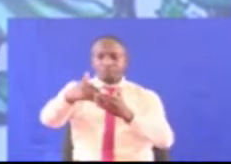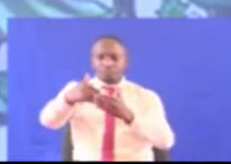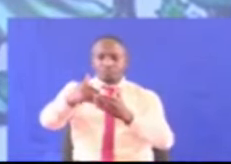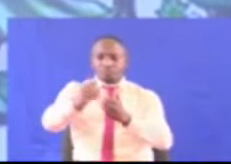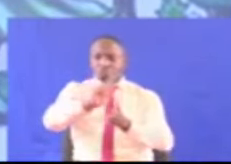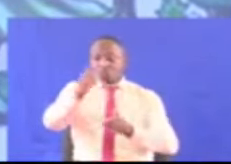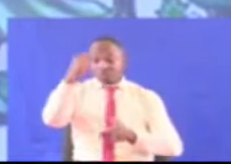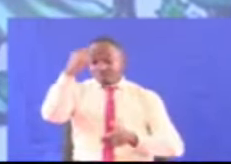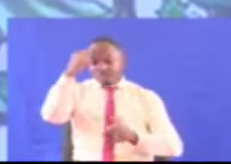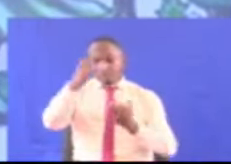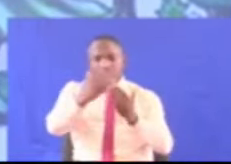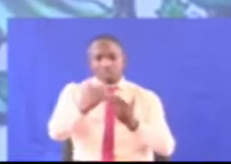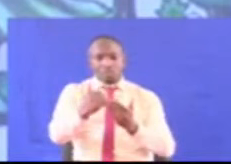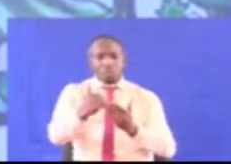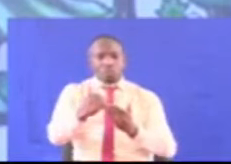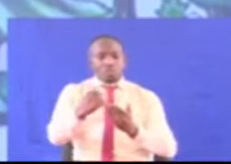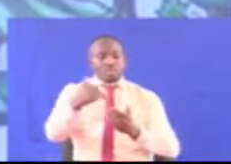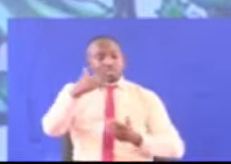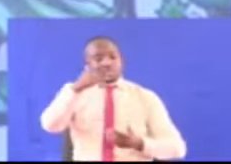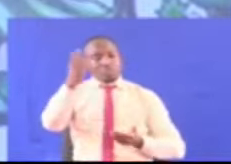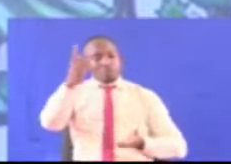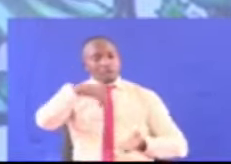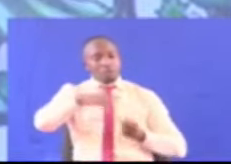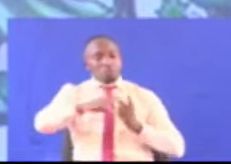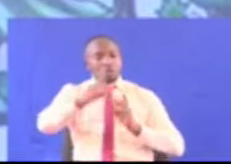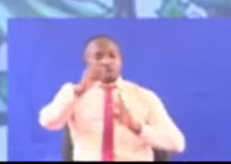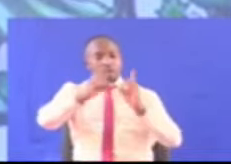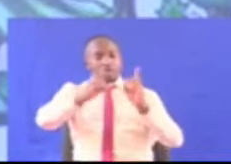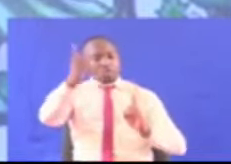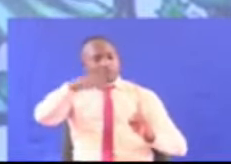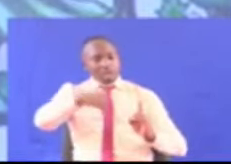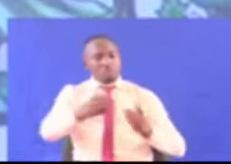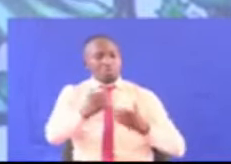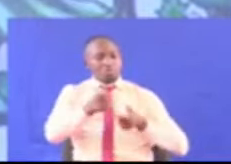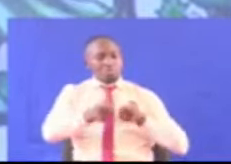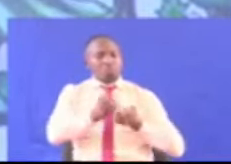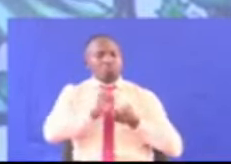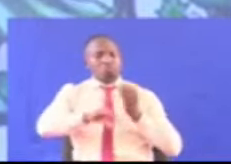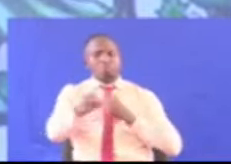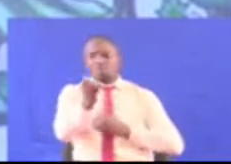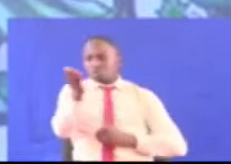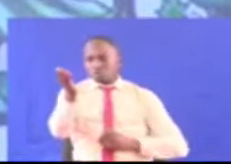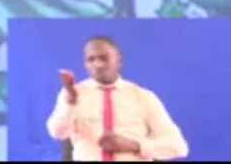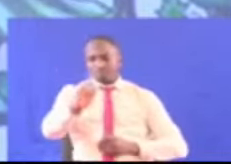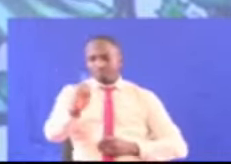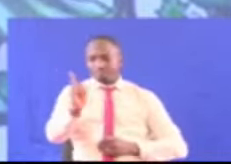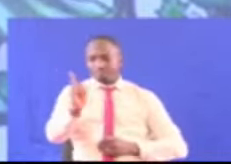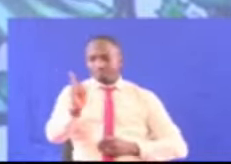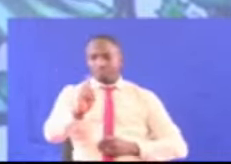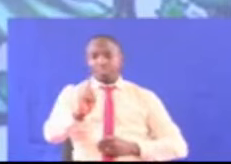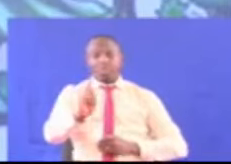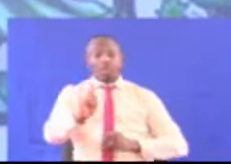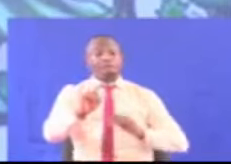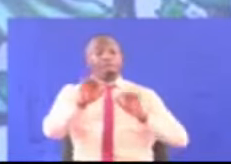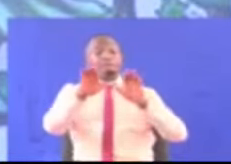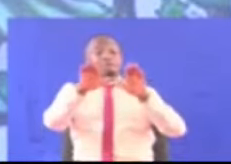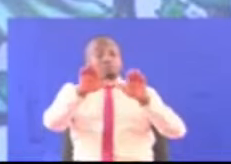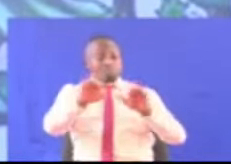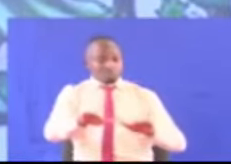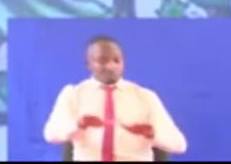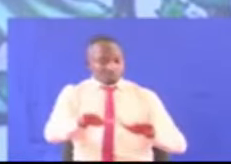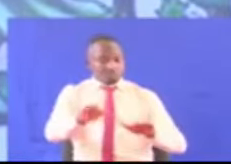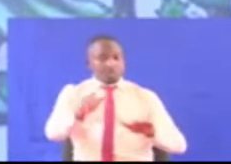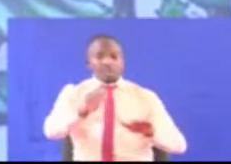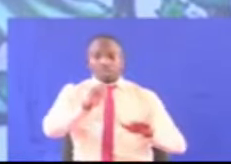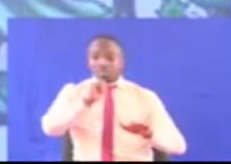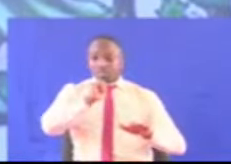bando, una simu, basi unaweza kusema chochote. Hapana. Tulia kwa kipindi hiki, Mungu amekupa awe spika